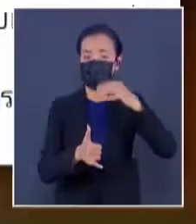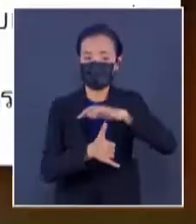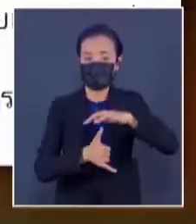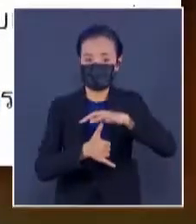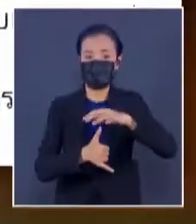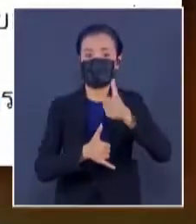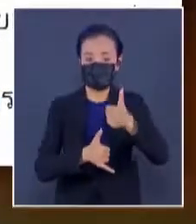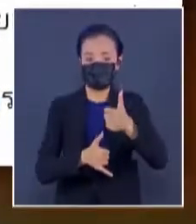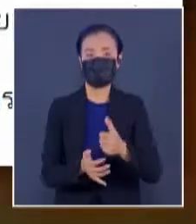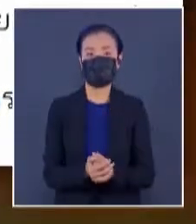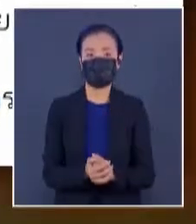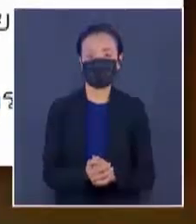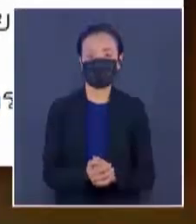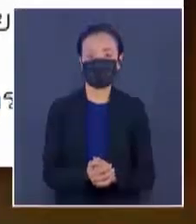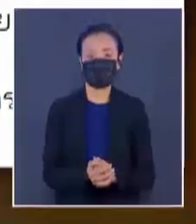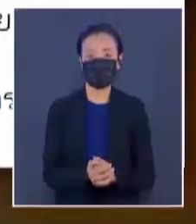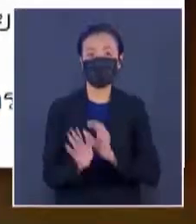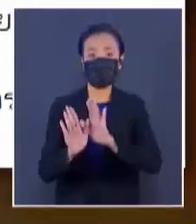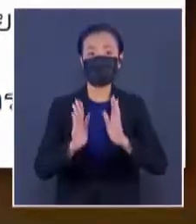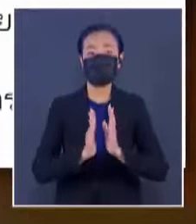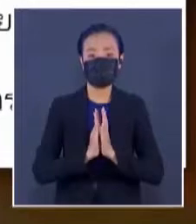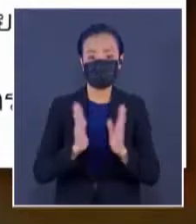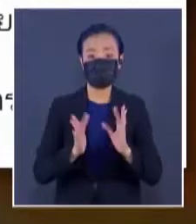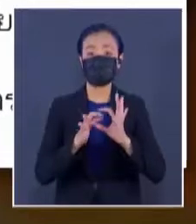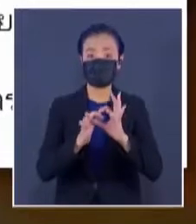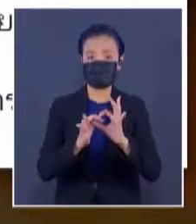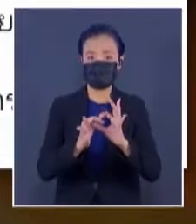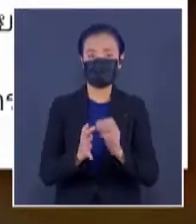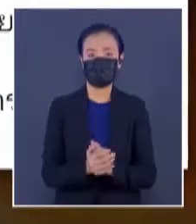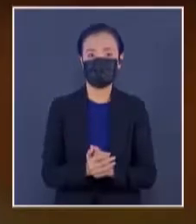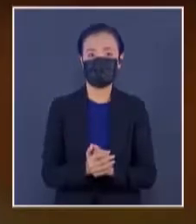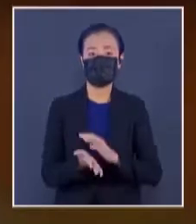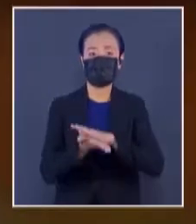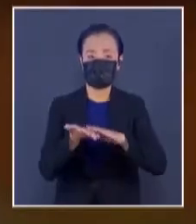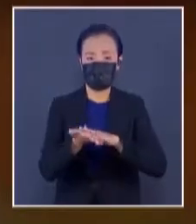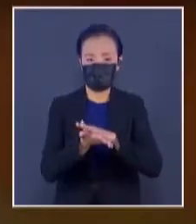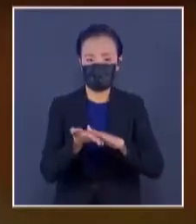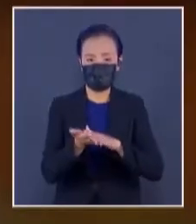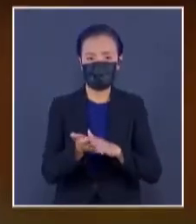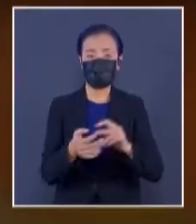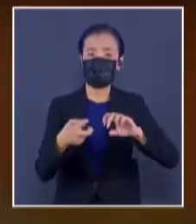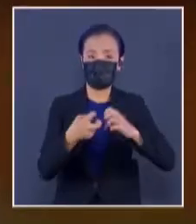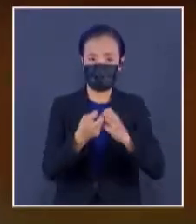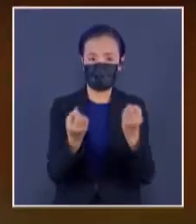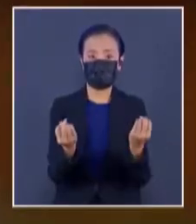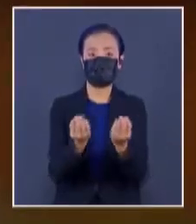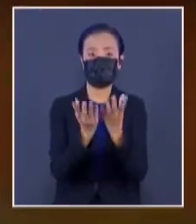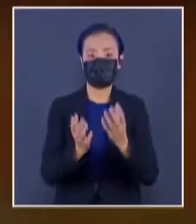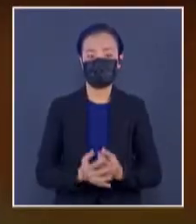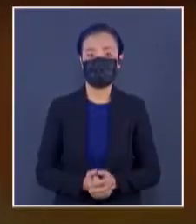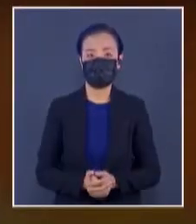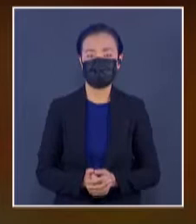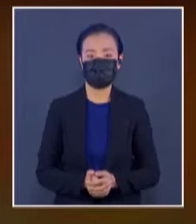oscillationได้ค่ะทั้งนี้นะคะเธอก็ยังฝากขอบคุณทุกความห่วงใยแล้วก็ขอโทษทุกคนที่ได้รับผลกระทบในครั้งนี้ด้วย